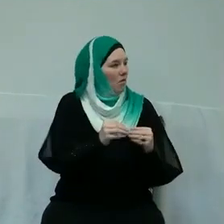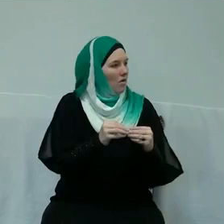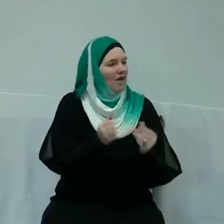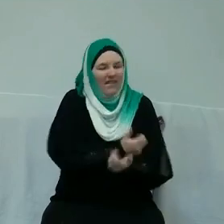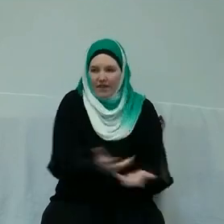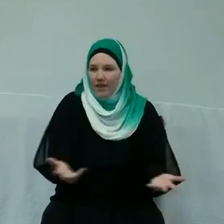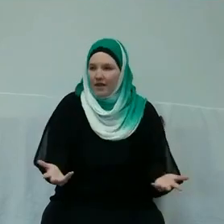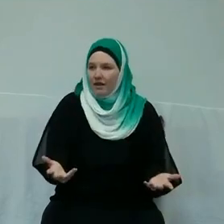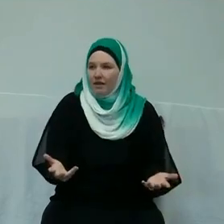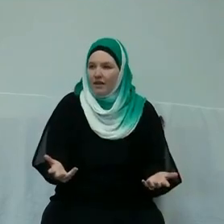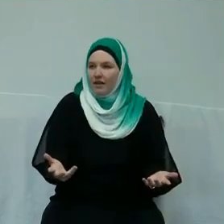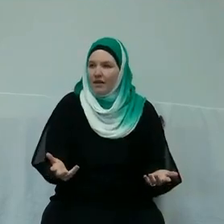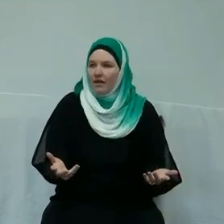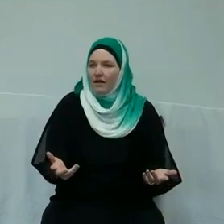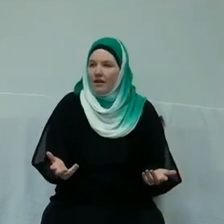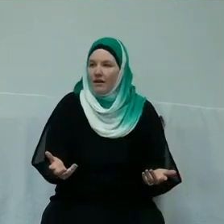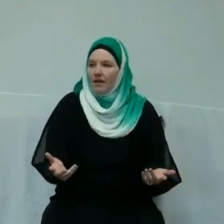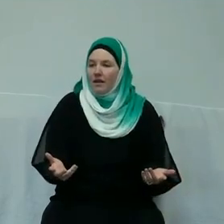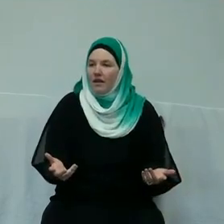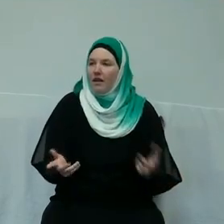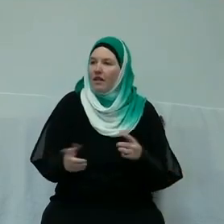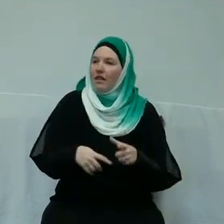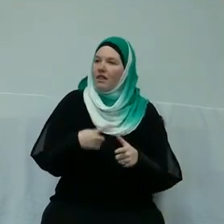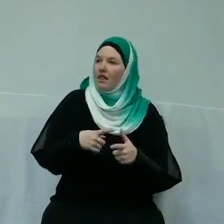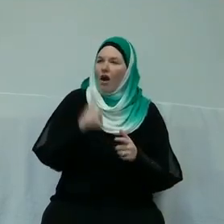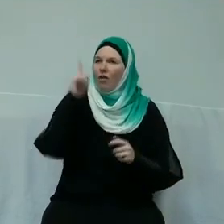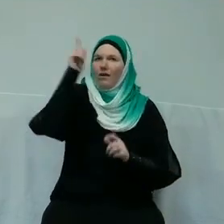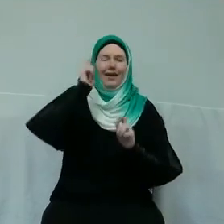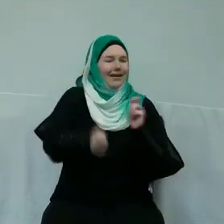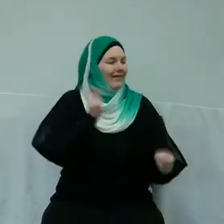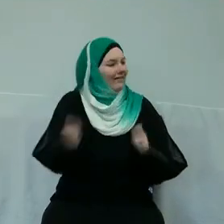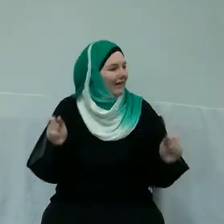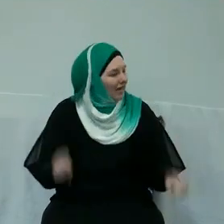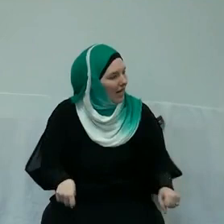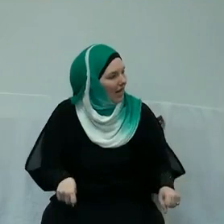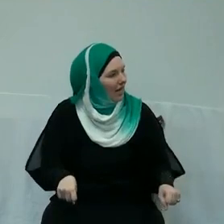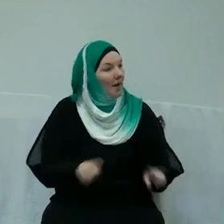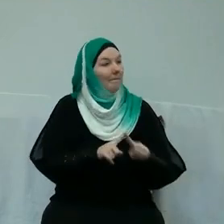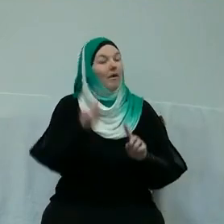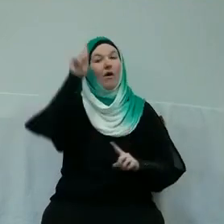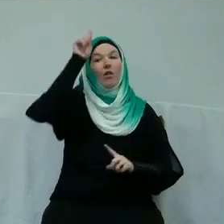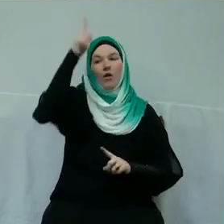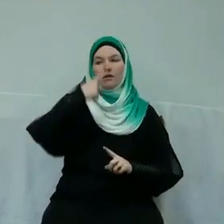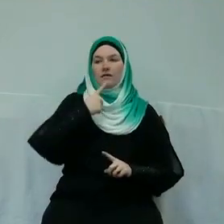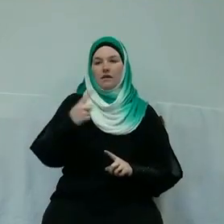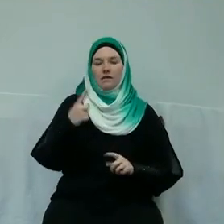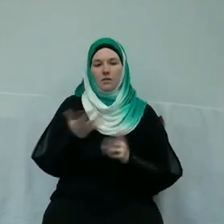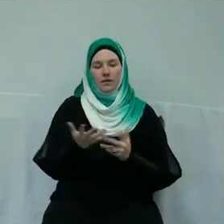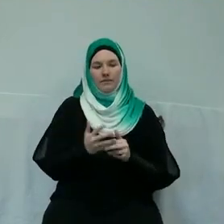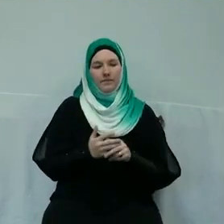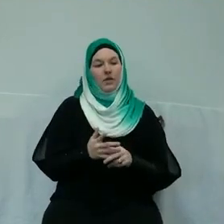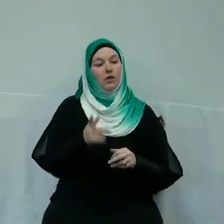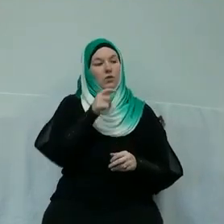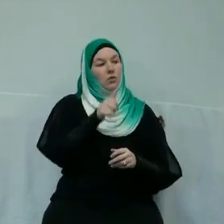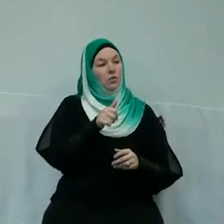everything, and nothing decreases of His dominion, but He says, اذكروني اذكركم, to